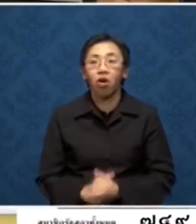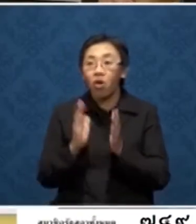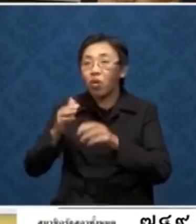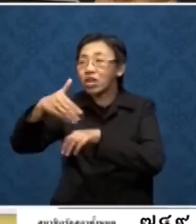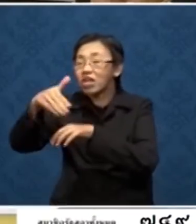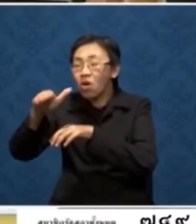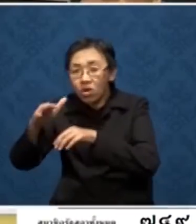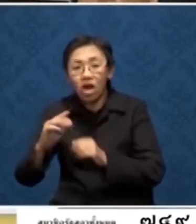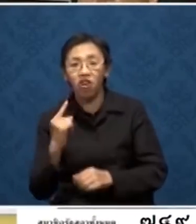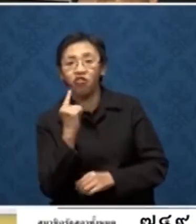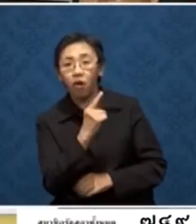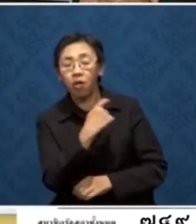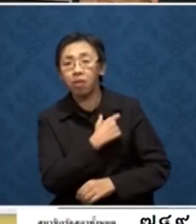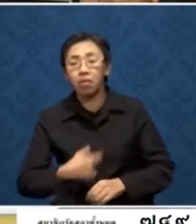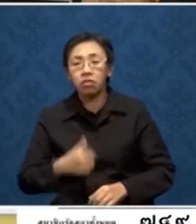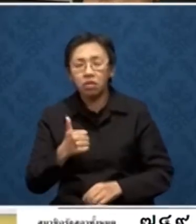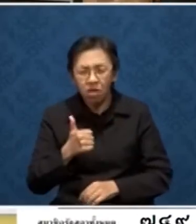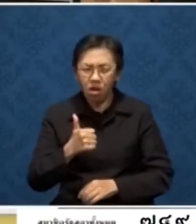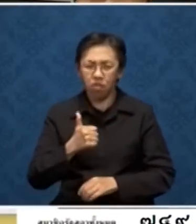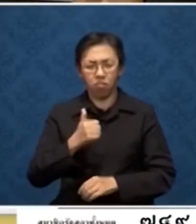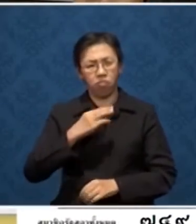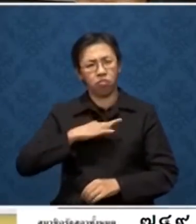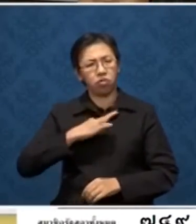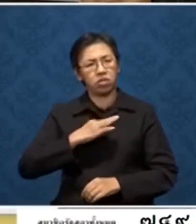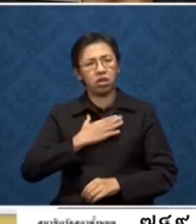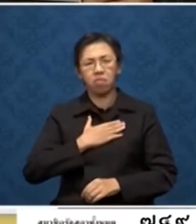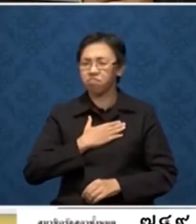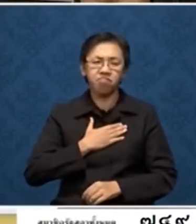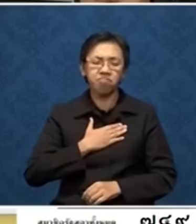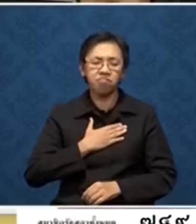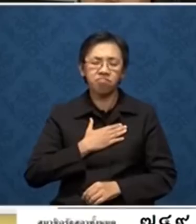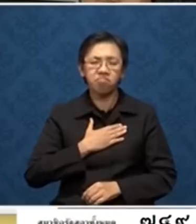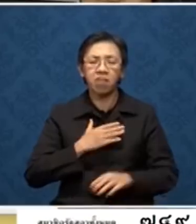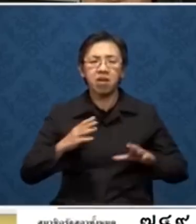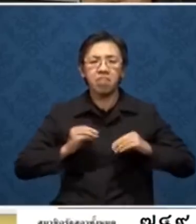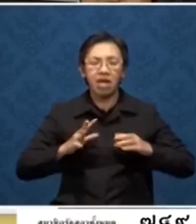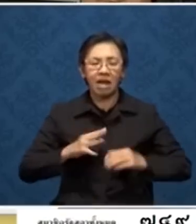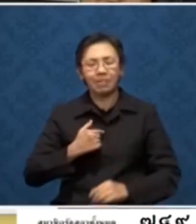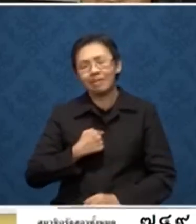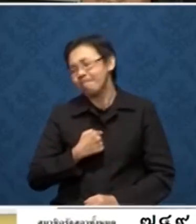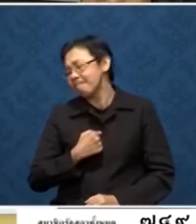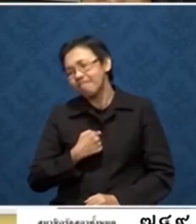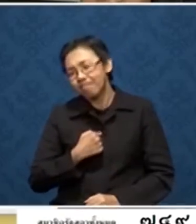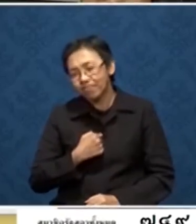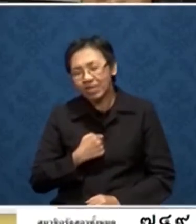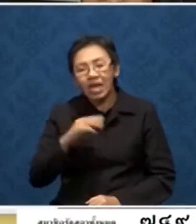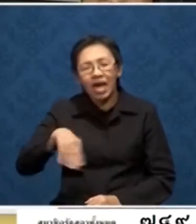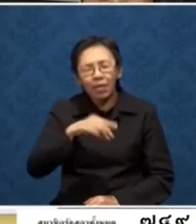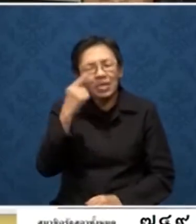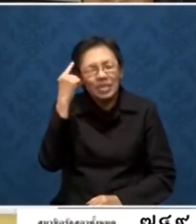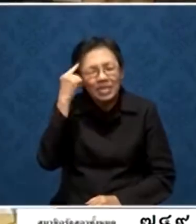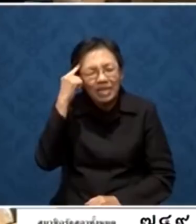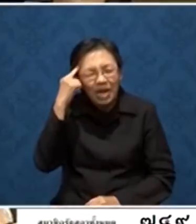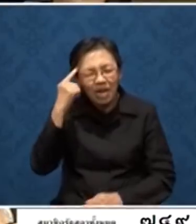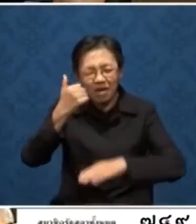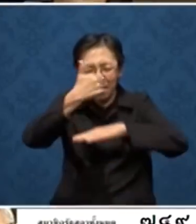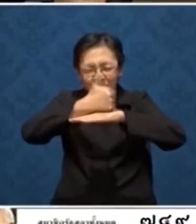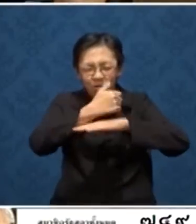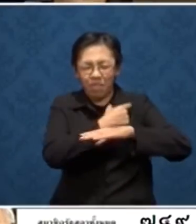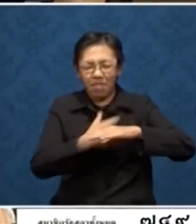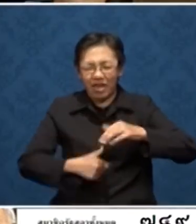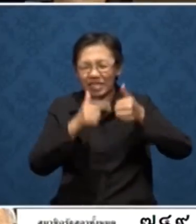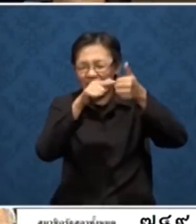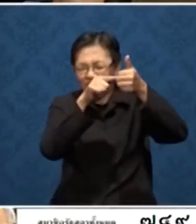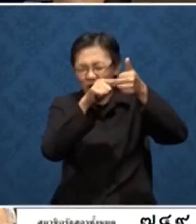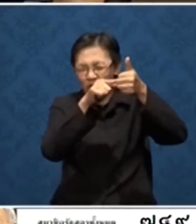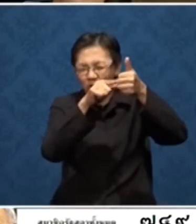ผู้พิจารณาผมเรียนว่าผมก็คงทำใจไม่ได้หลับตานึกเลยครับพระมหากษัตริย์สูงสุดที่คุ้มกะลาหัว